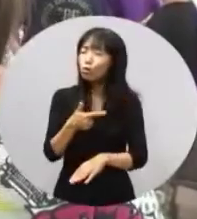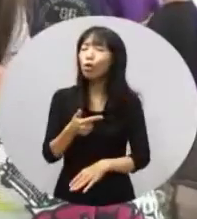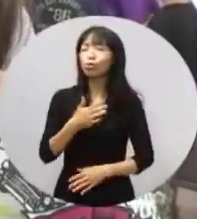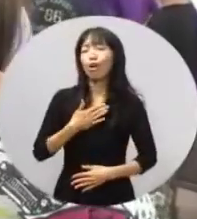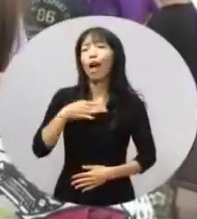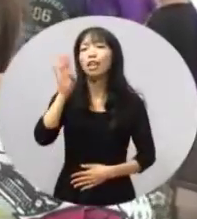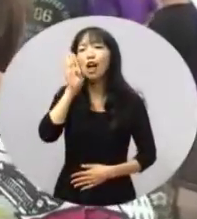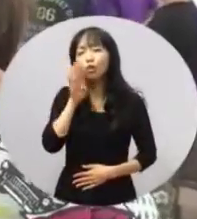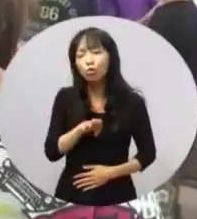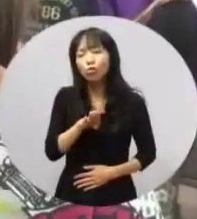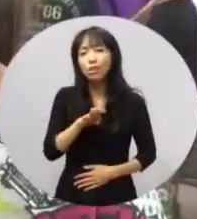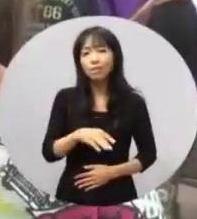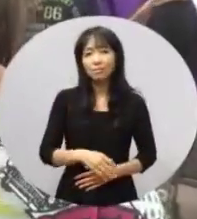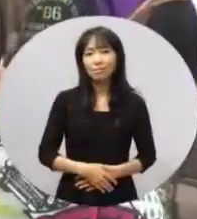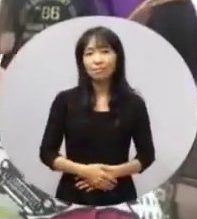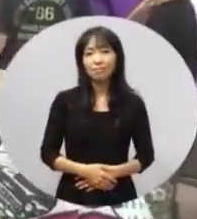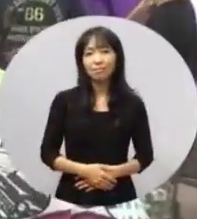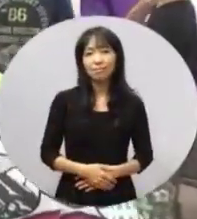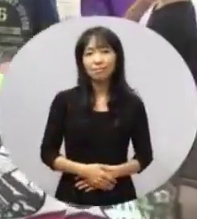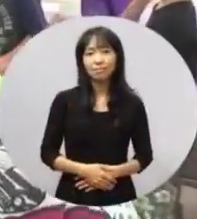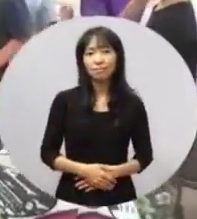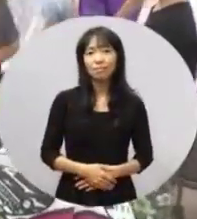わかりやすくていいです